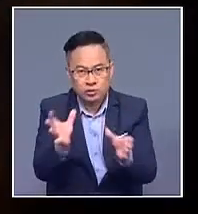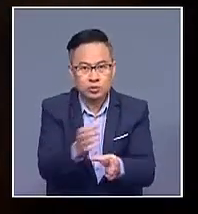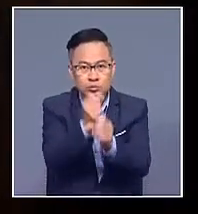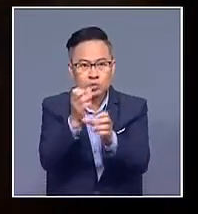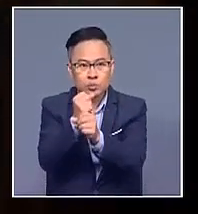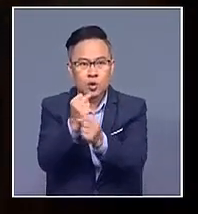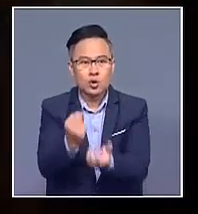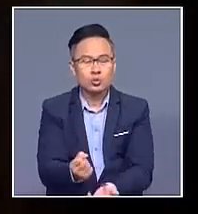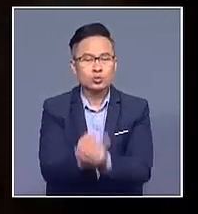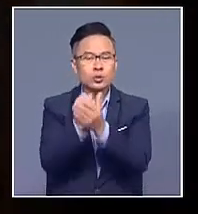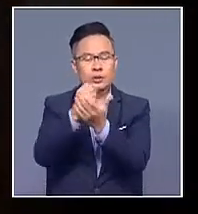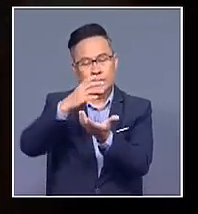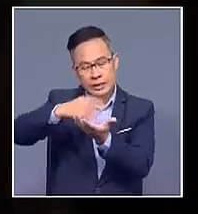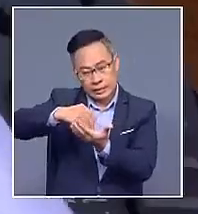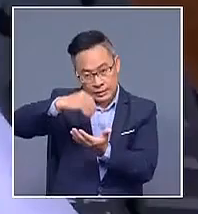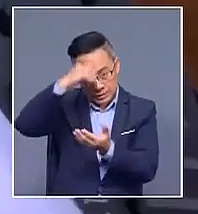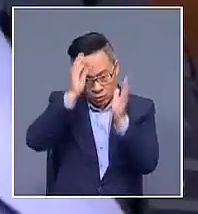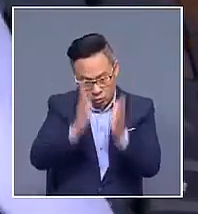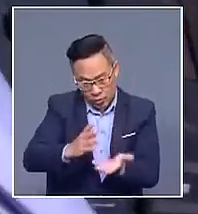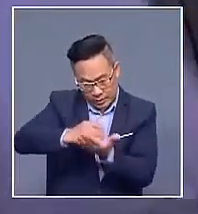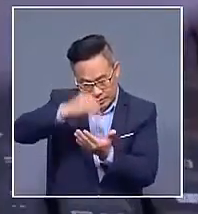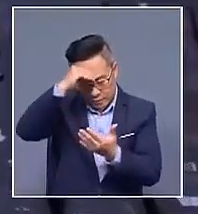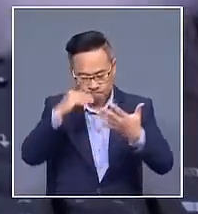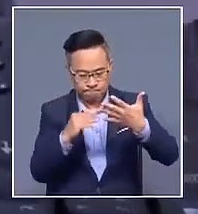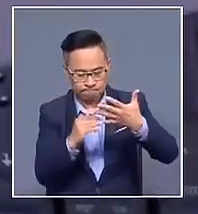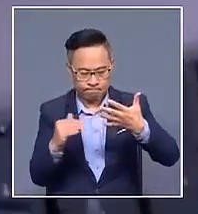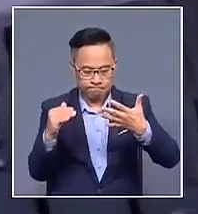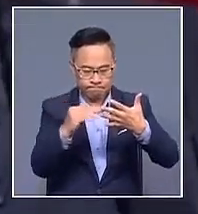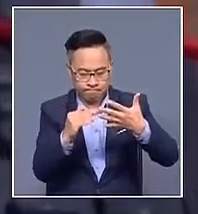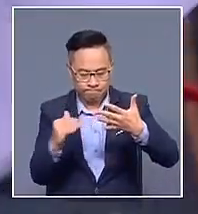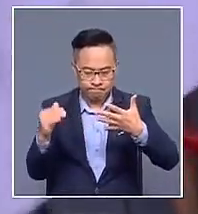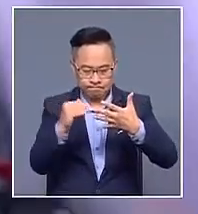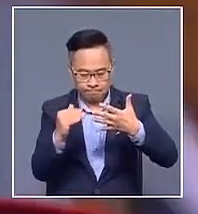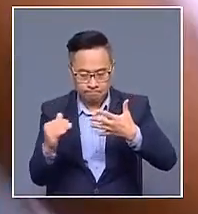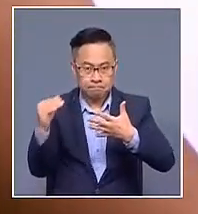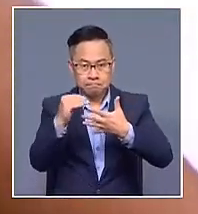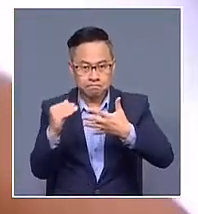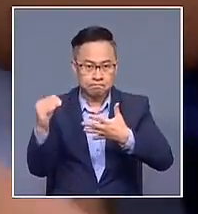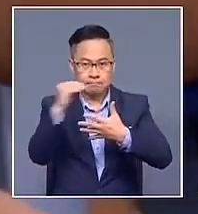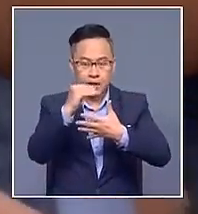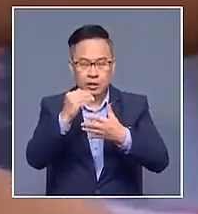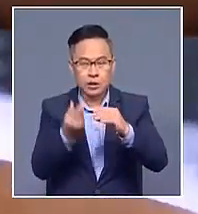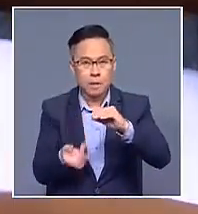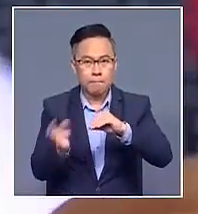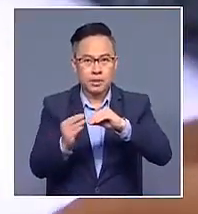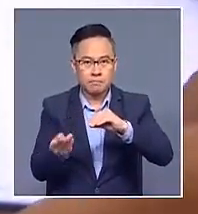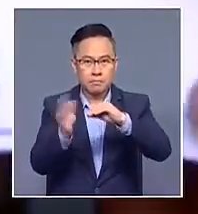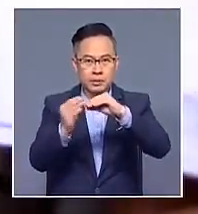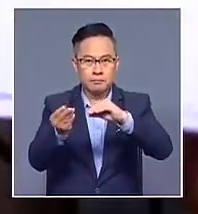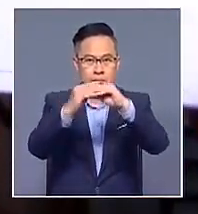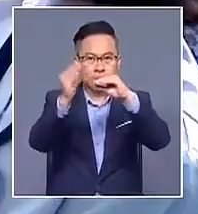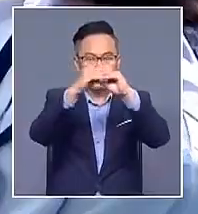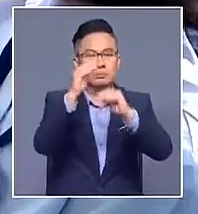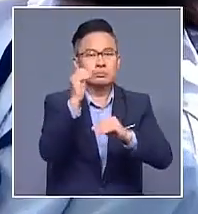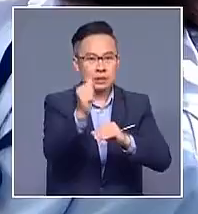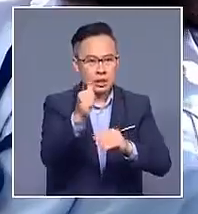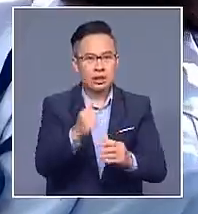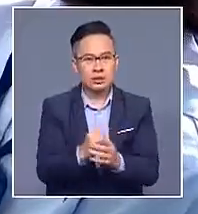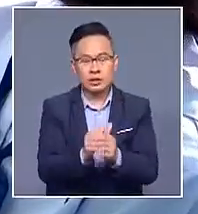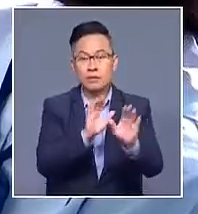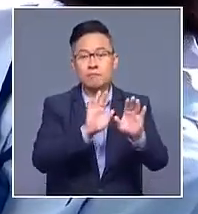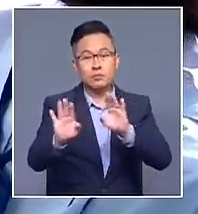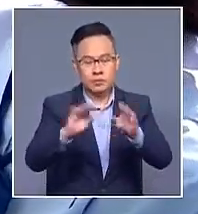ลสัมฤทธิ์ของนักเรียนเป็นขั้นบันได ค่อยๆเพิ่มขึ้นเรื่อยๆ เมื่อเทียบกับฐานปี เรียกว่าทำได้ดี